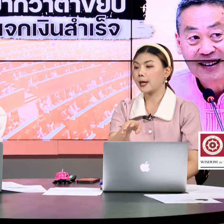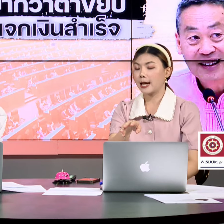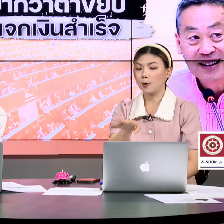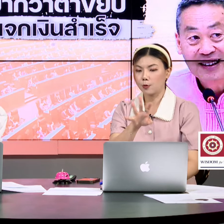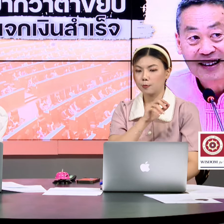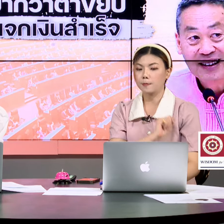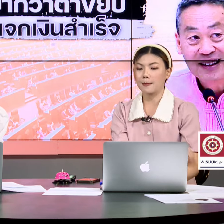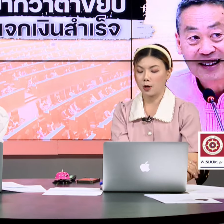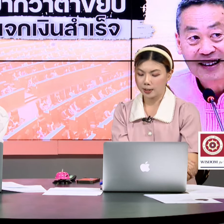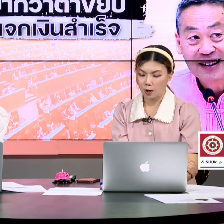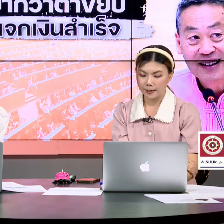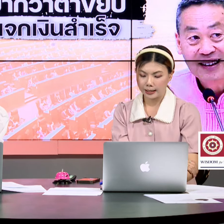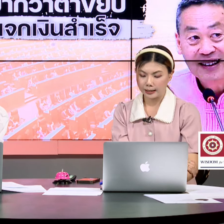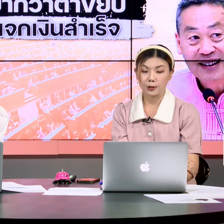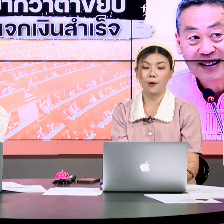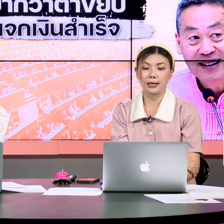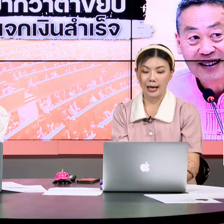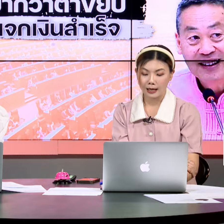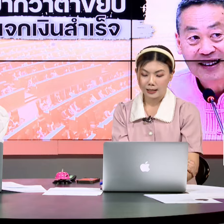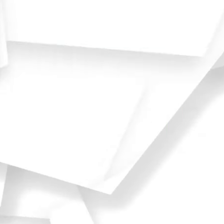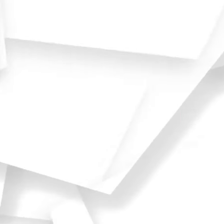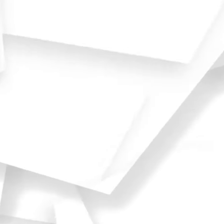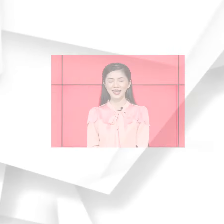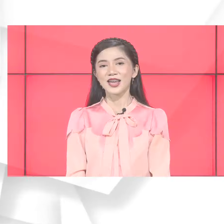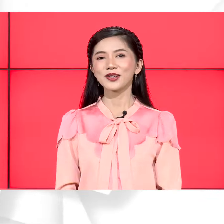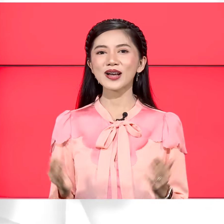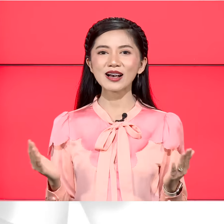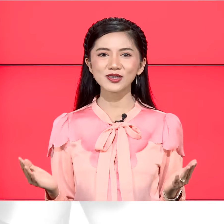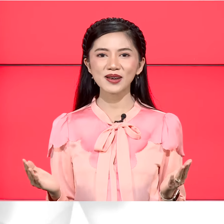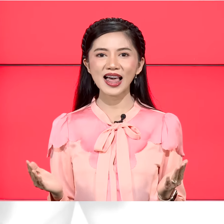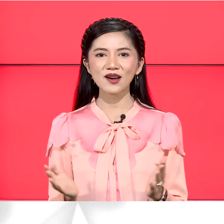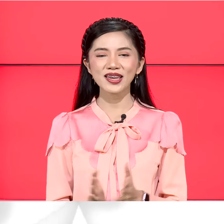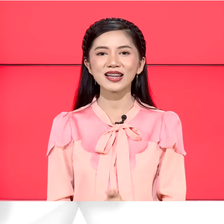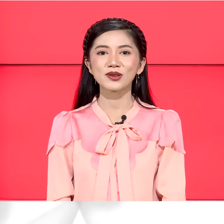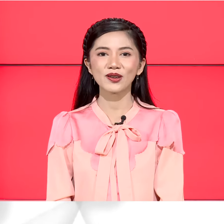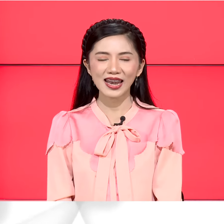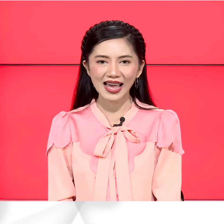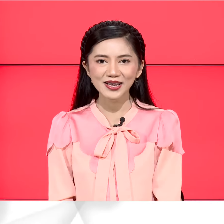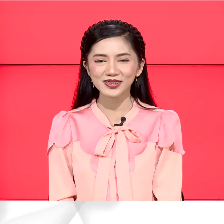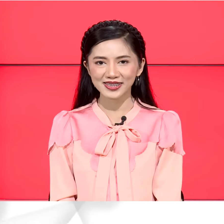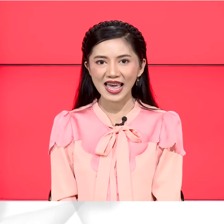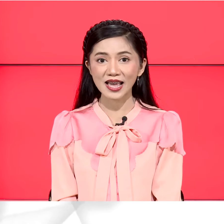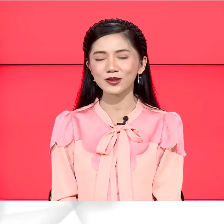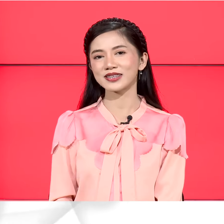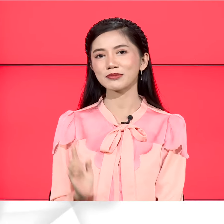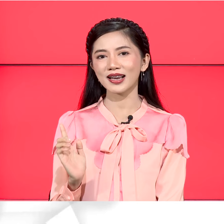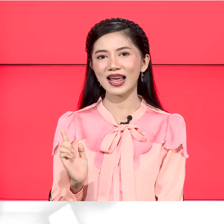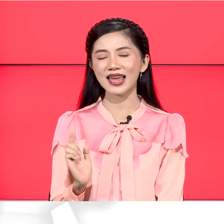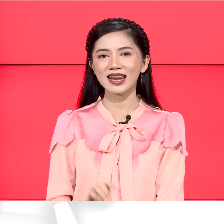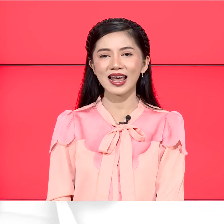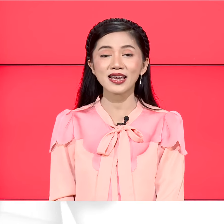ยังไม่ได้จบแค่นั้นเพราะว่าคุณภูมิธรรมก็มาตอบประเด็นนี้ด้วยนะคะดูข่าวจบแล้วอย่าลืมกดไลคกดแชร์กด